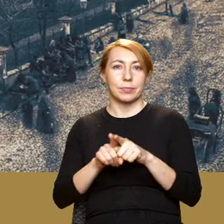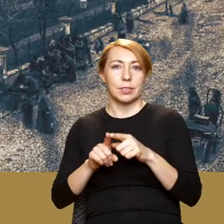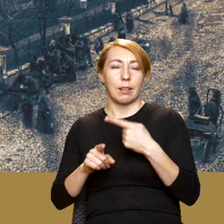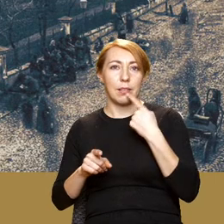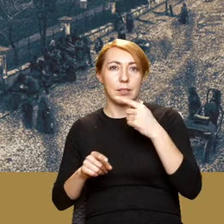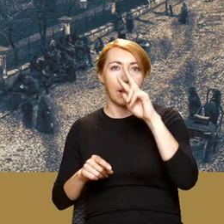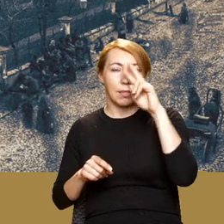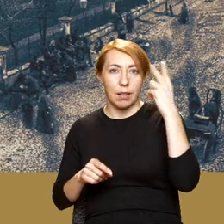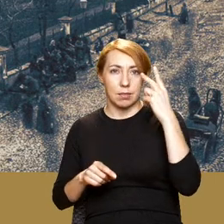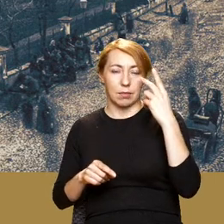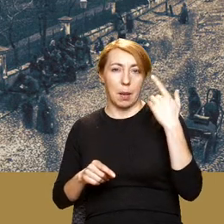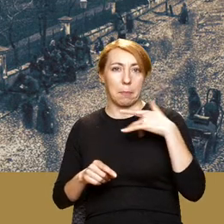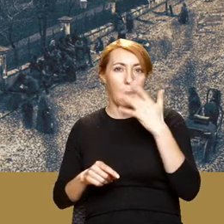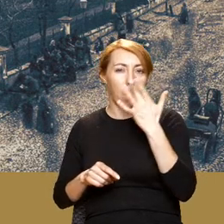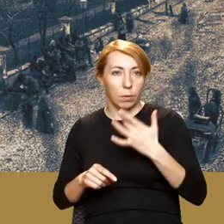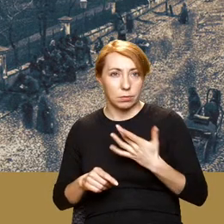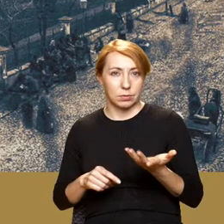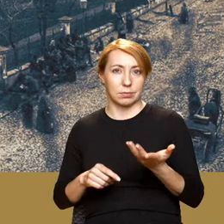litewskiego, białoruskiego.